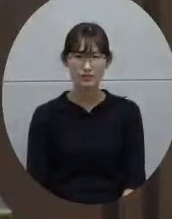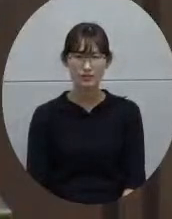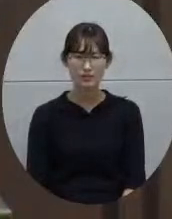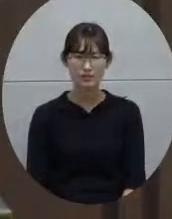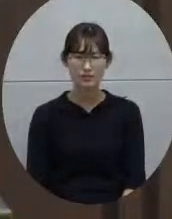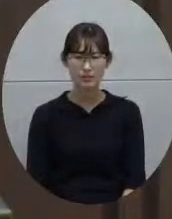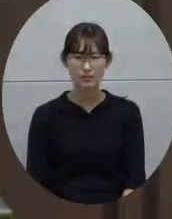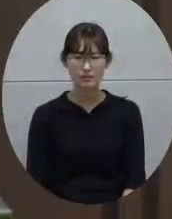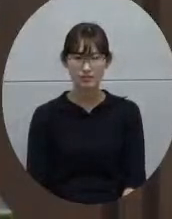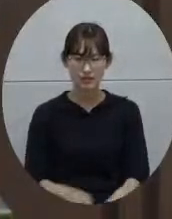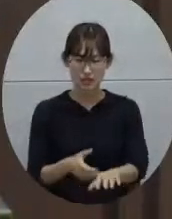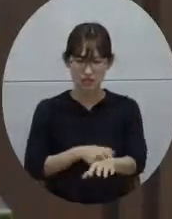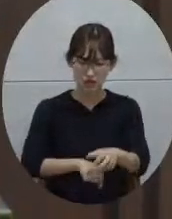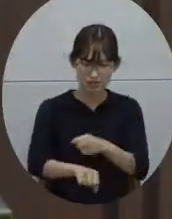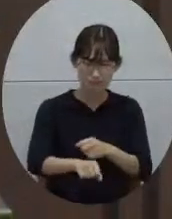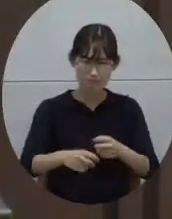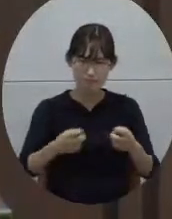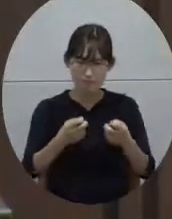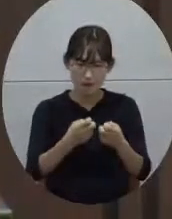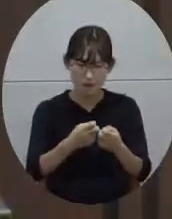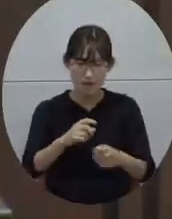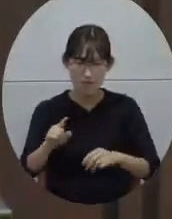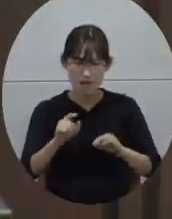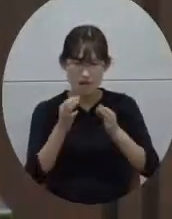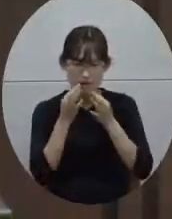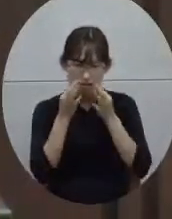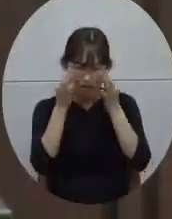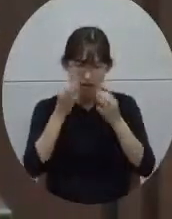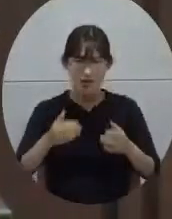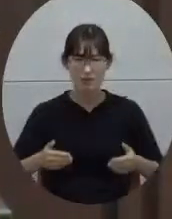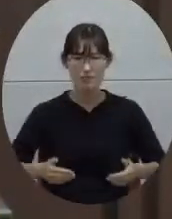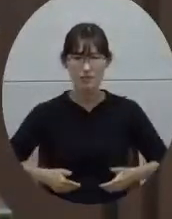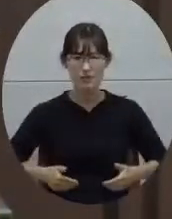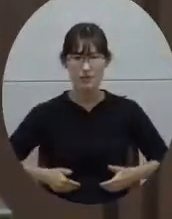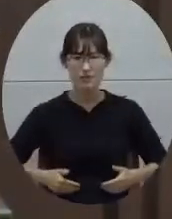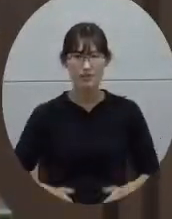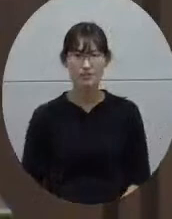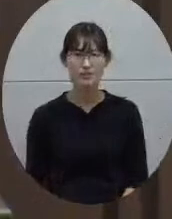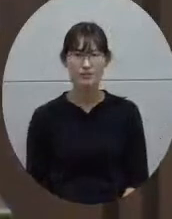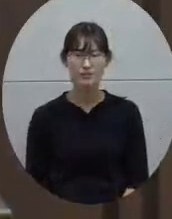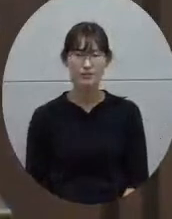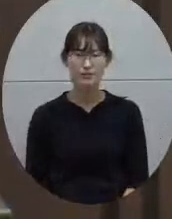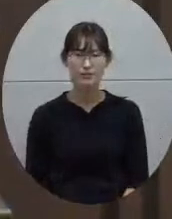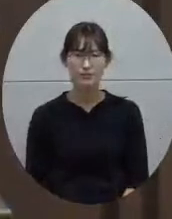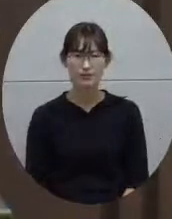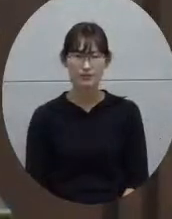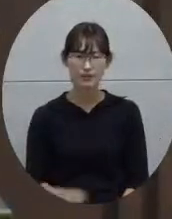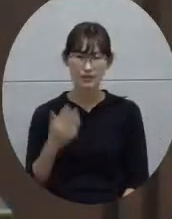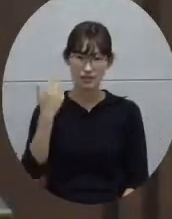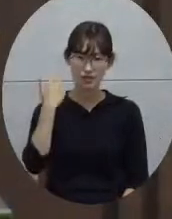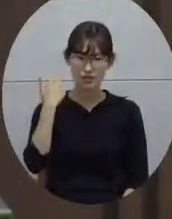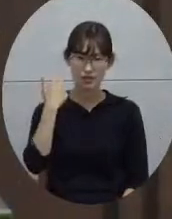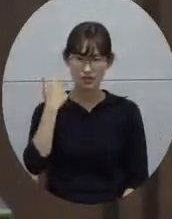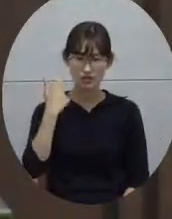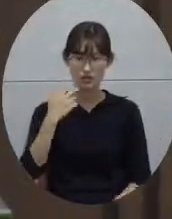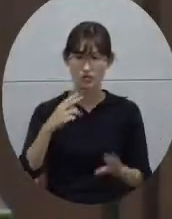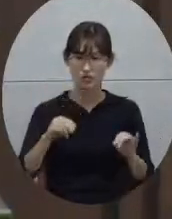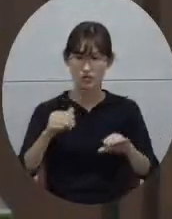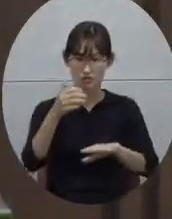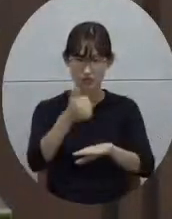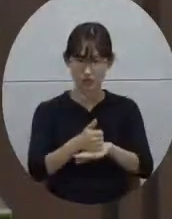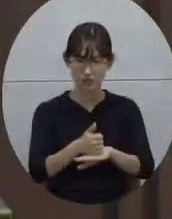함께 적극적인 대처와 노력이 필요할 때입니다. 지난 주말 취임 인사를